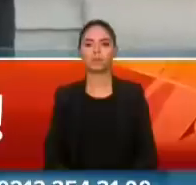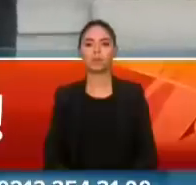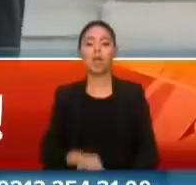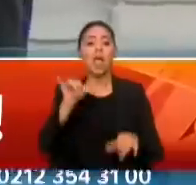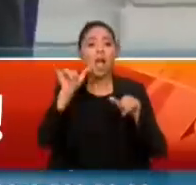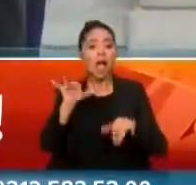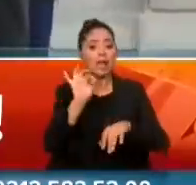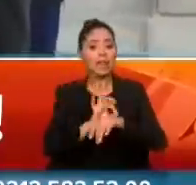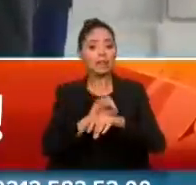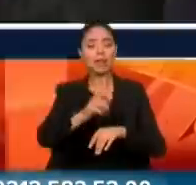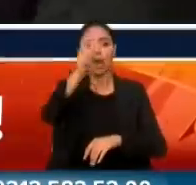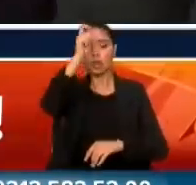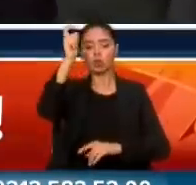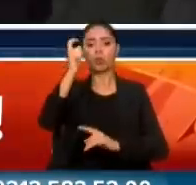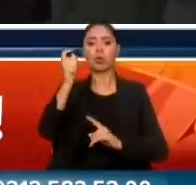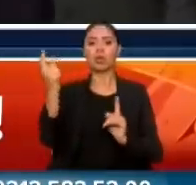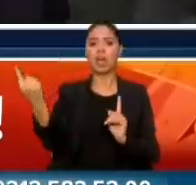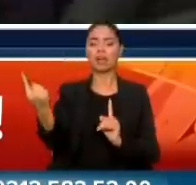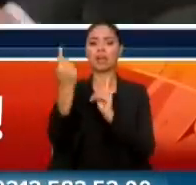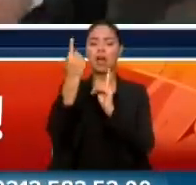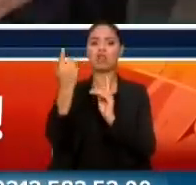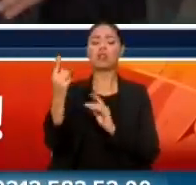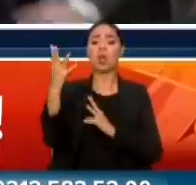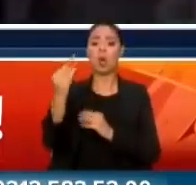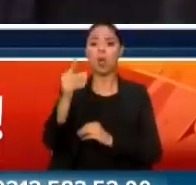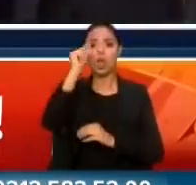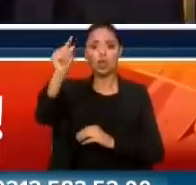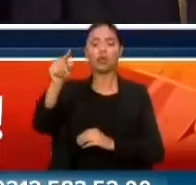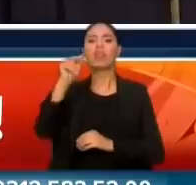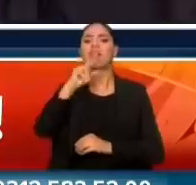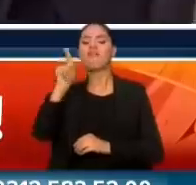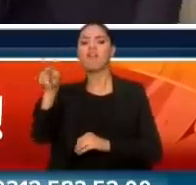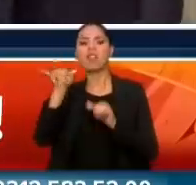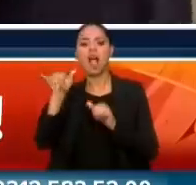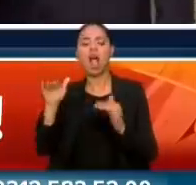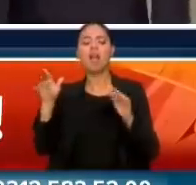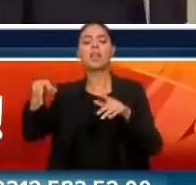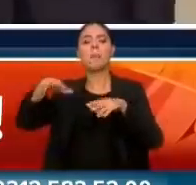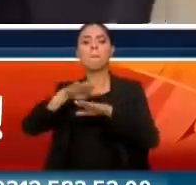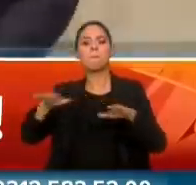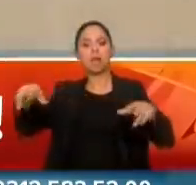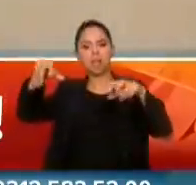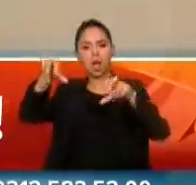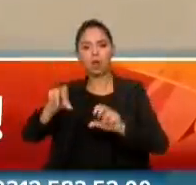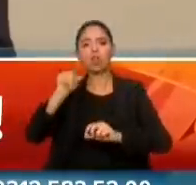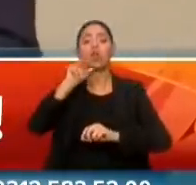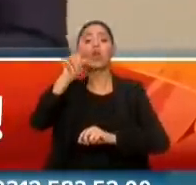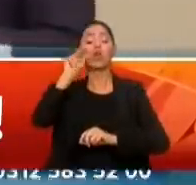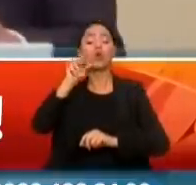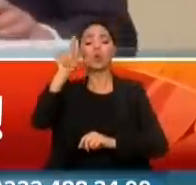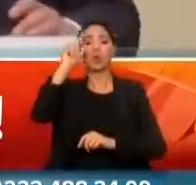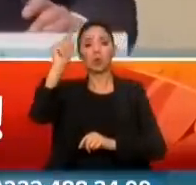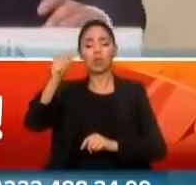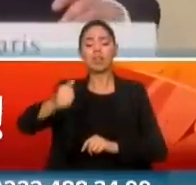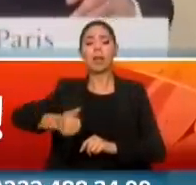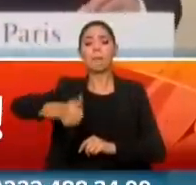Aynı dakikalarda Türkiye karşıtı bloğu oluşturan Yunanistan'la Fransa aynı masaya oturacak. Yunanistan Başbakanı Mitsotakis ve